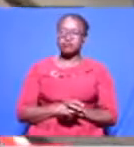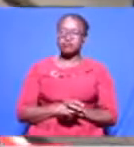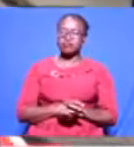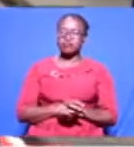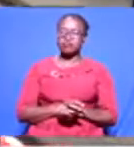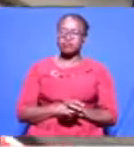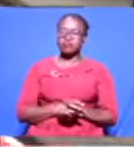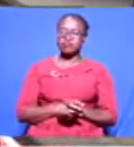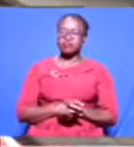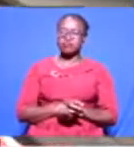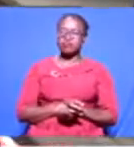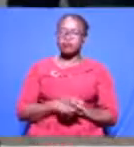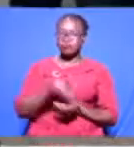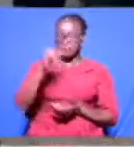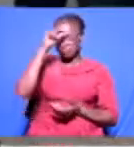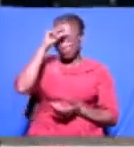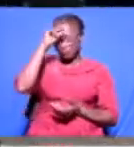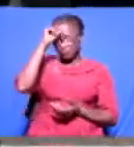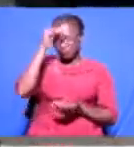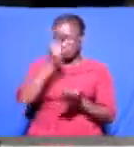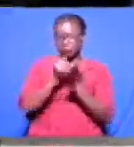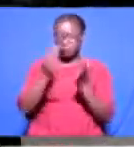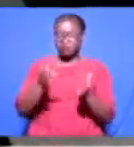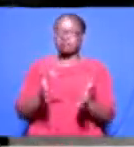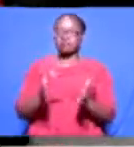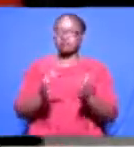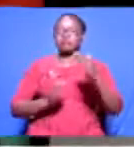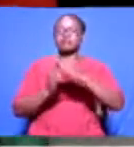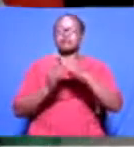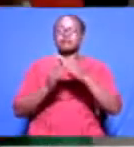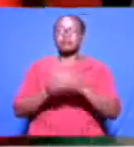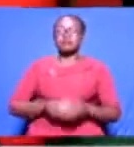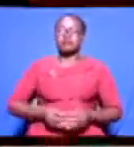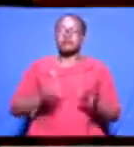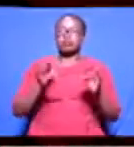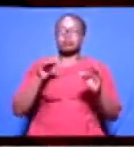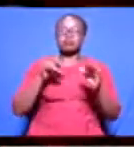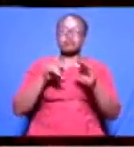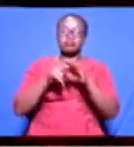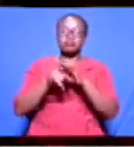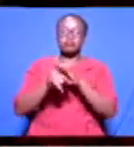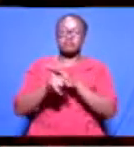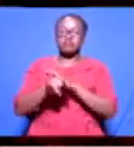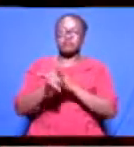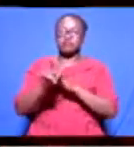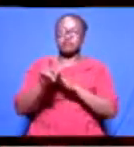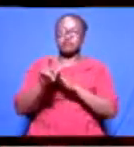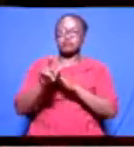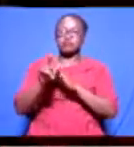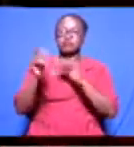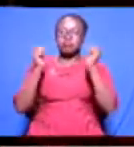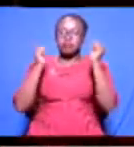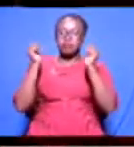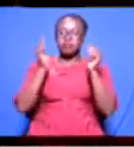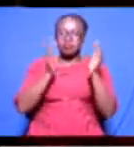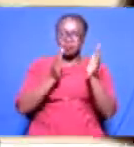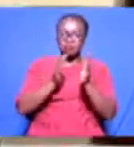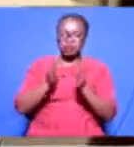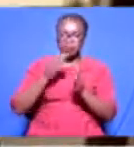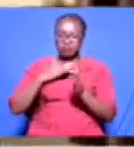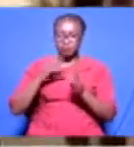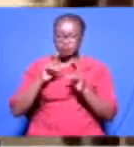Maafisa wa serikali na wale wa ngazi za juu walianza kuingia kwenye majengo hayo ya bunge, huku wanajeshi wakiutayarisha mwili huo